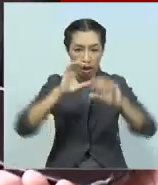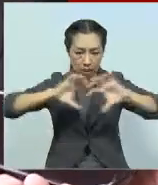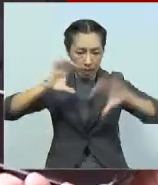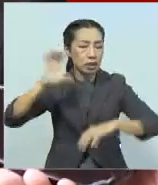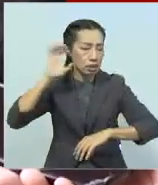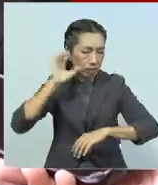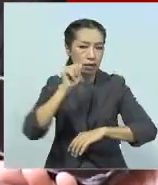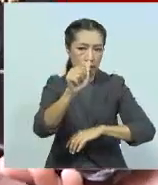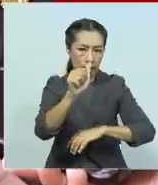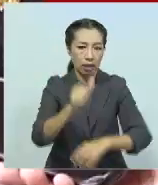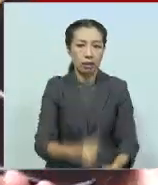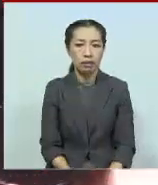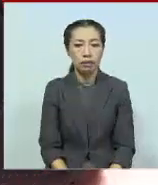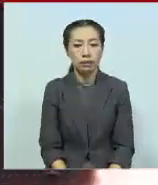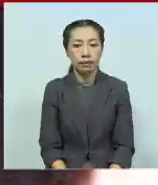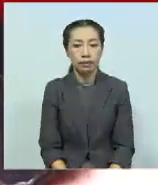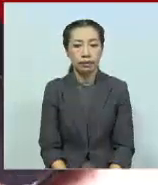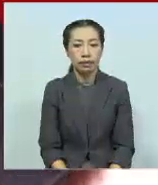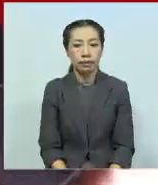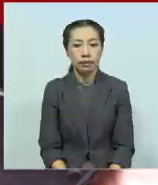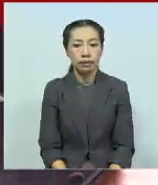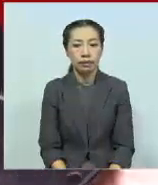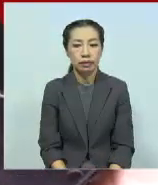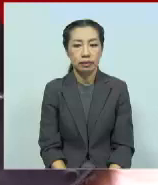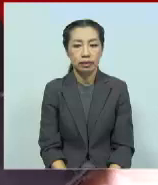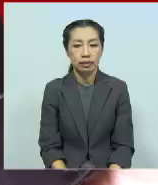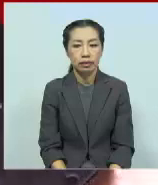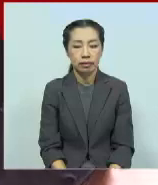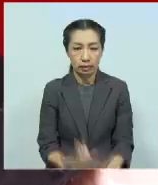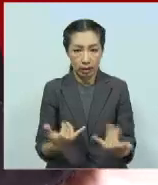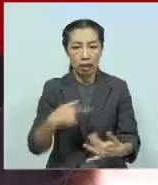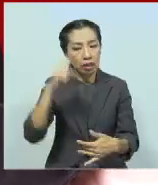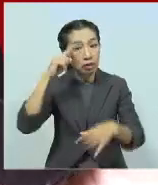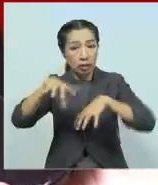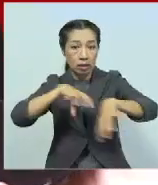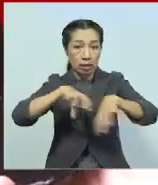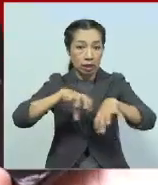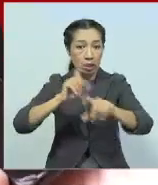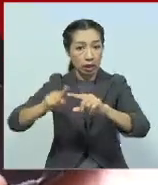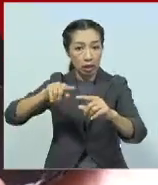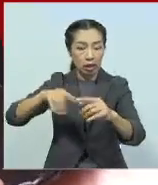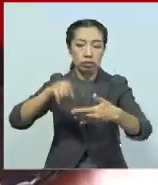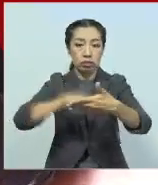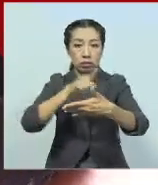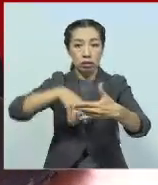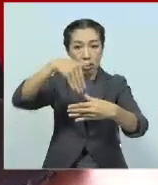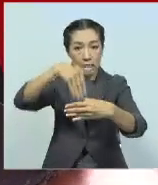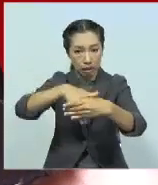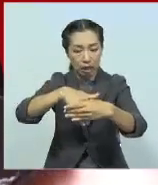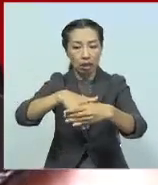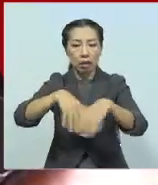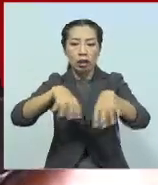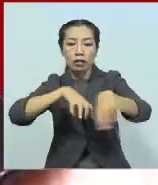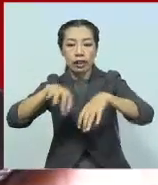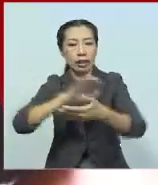ลนะครับเชื่อมั่นในรัฐบาลแล้วก็เราจะทำบรรยากาศการเลือกตั้งให้